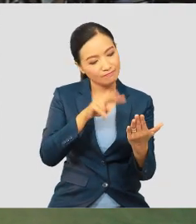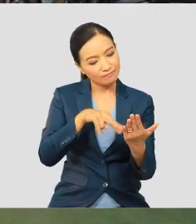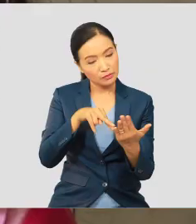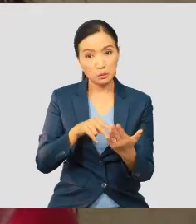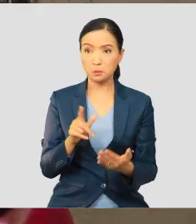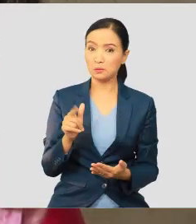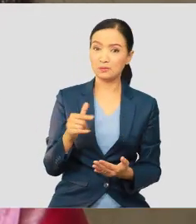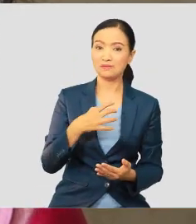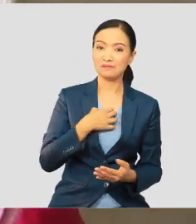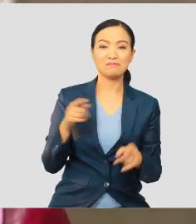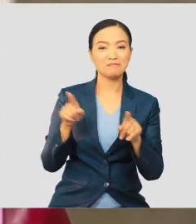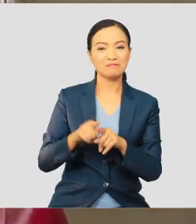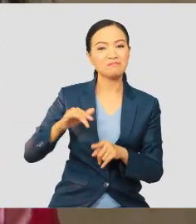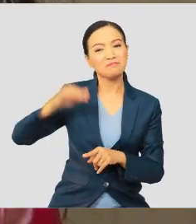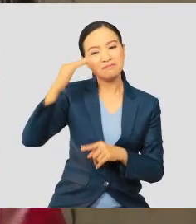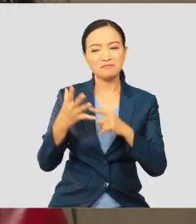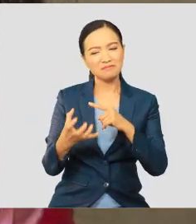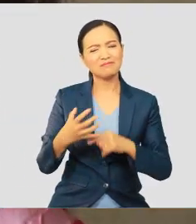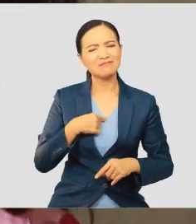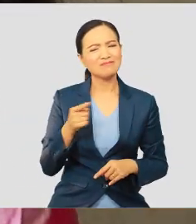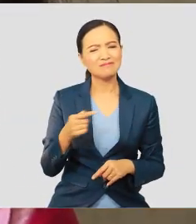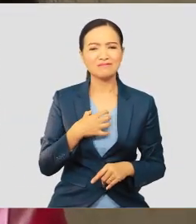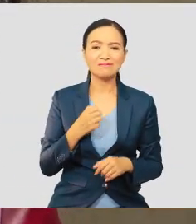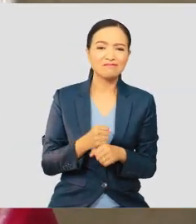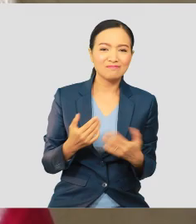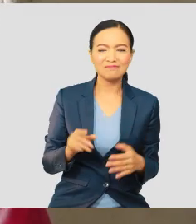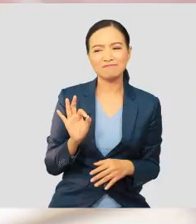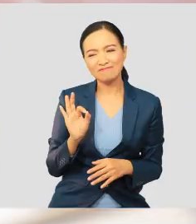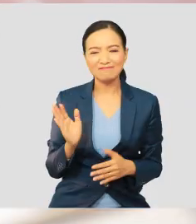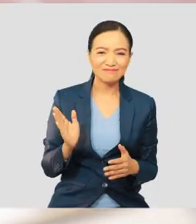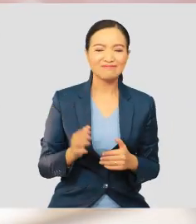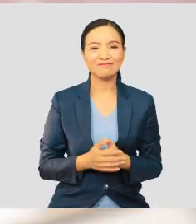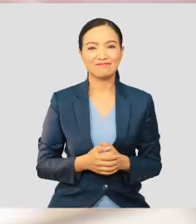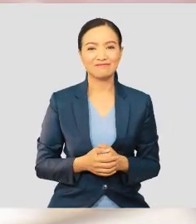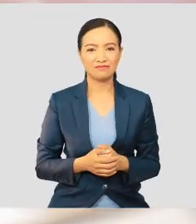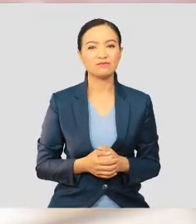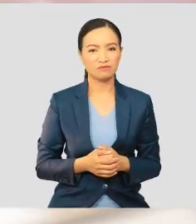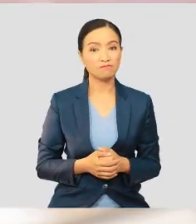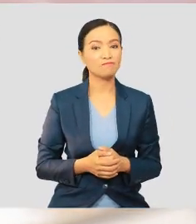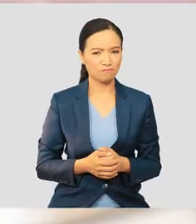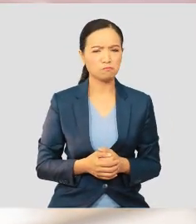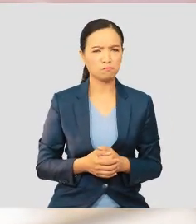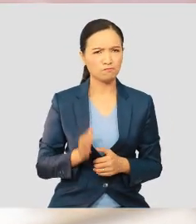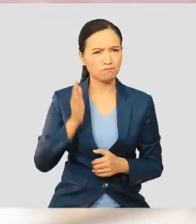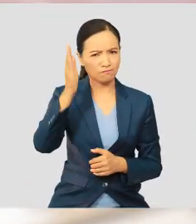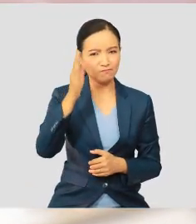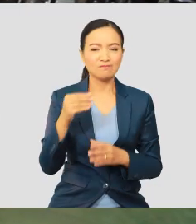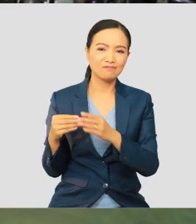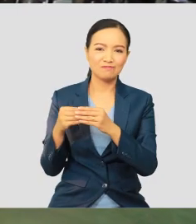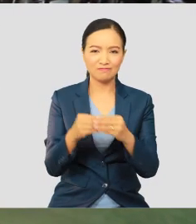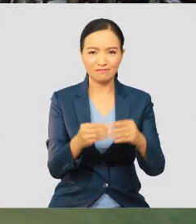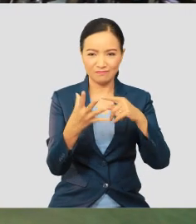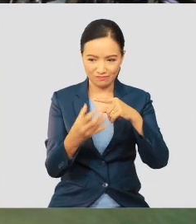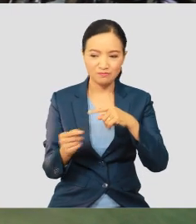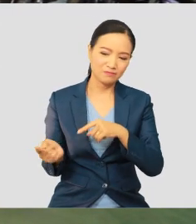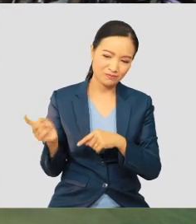องๆก็แบบโอ้ยอยากเป็นเหมือนพี่เขาจังเลยอะไรอย่างเงี้ยทำยังไงโอเคโอเคเดี๋ยวว่าสักวันนึงเราจะได้เจอพี่องุ่นเนาะเราจะ